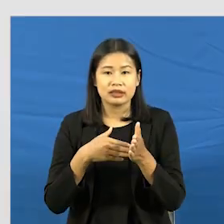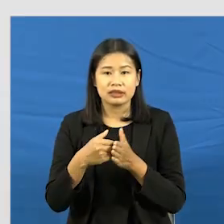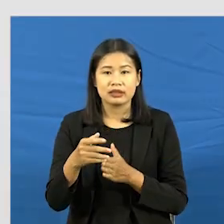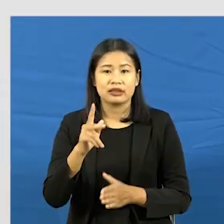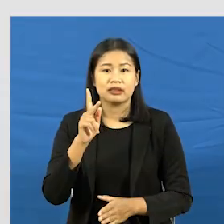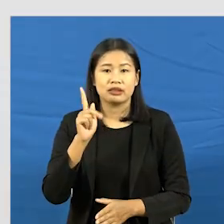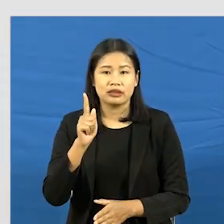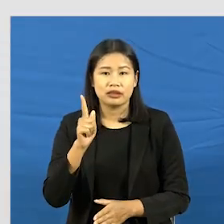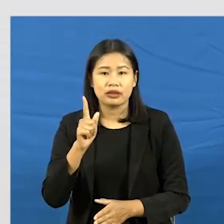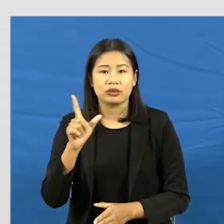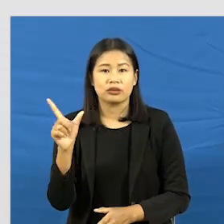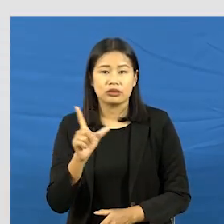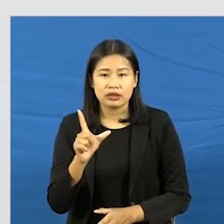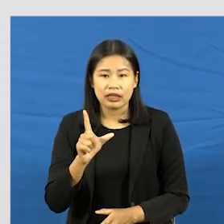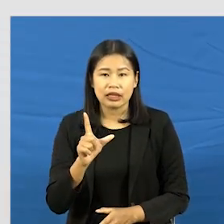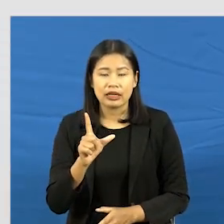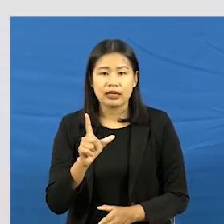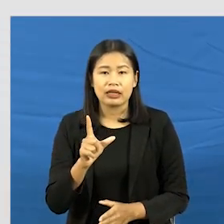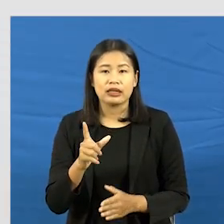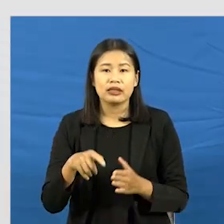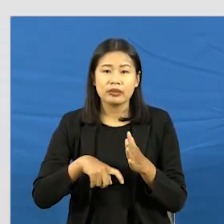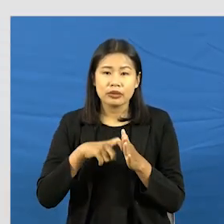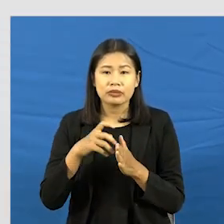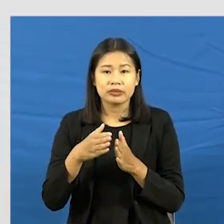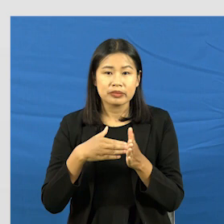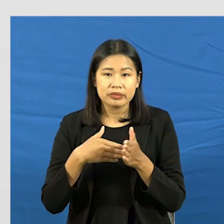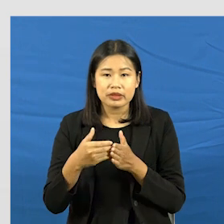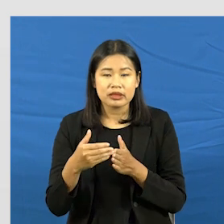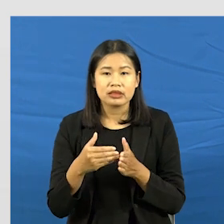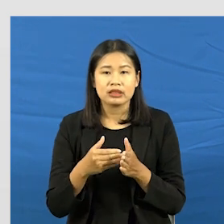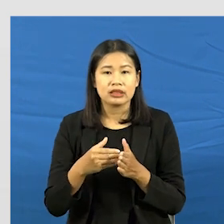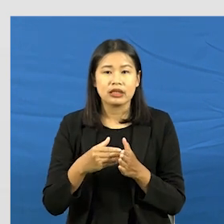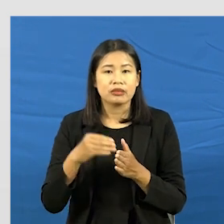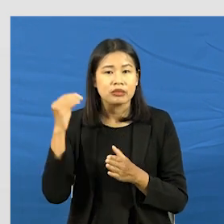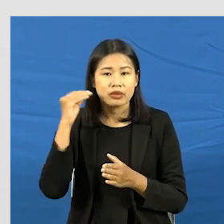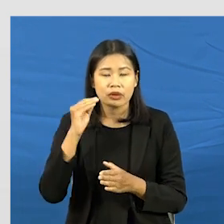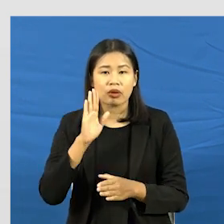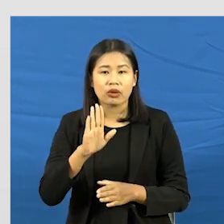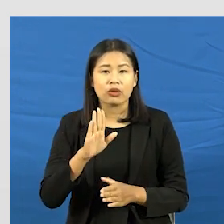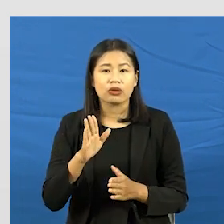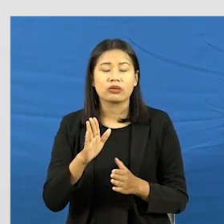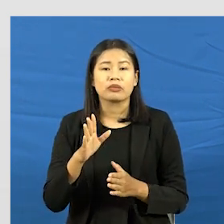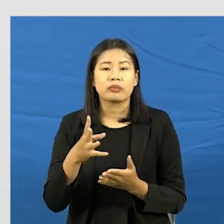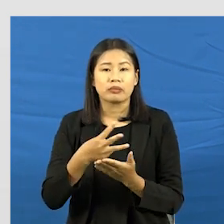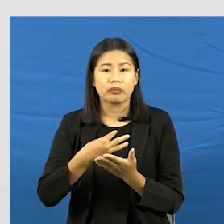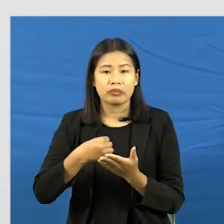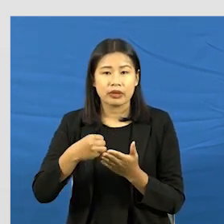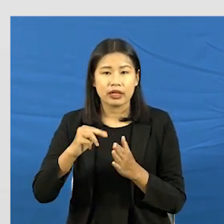ซึ่งสีเขียวเหลืองนี่ก็เป็นสีประจำมหาวิทยาลัยของเรานะครับ